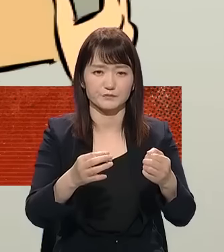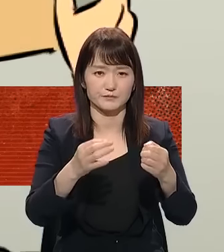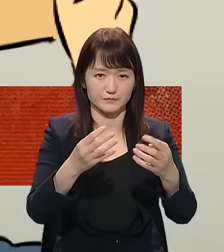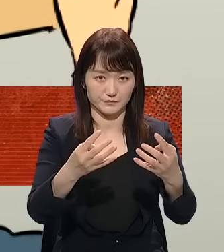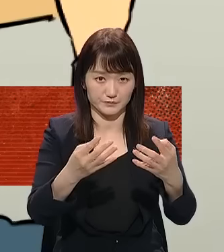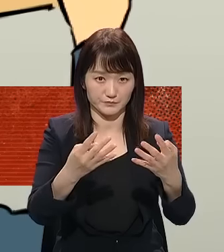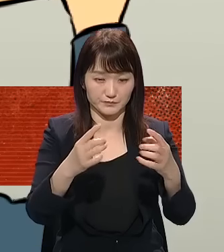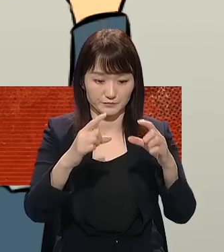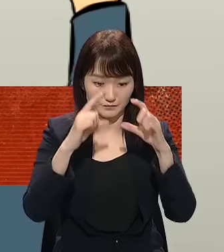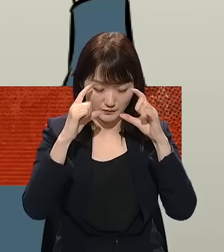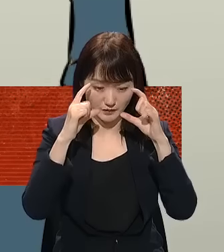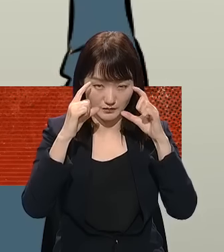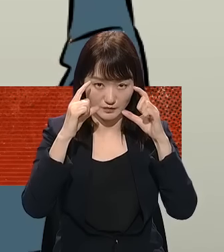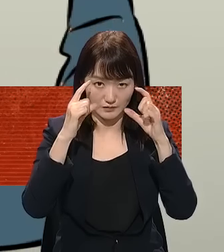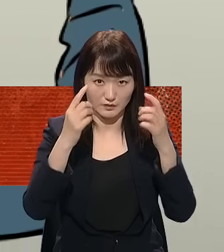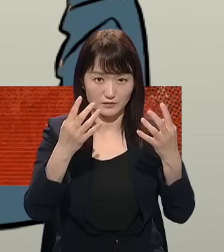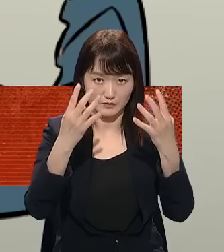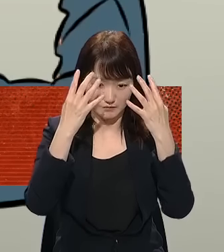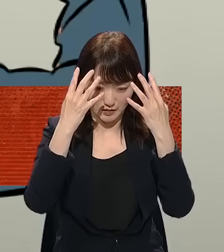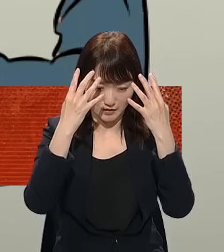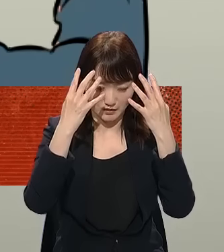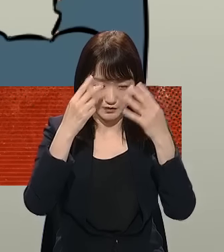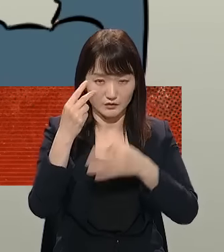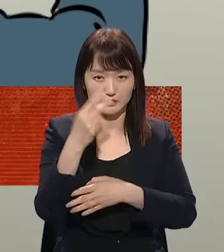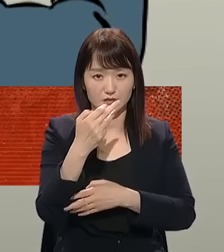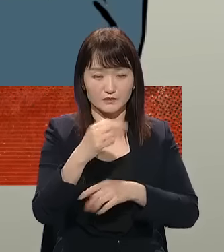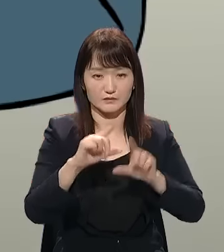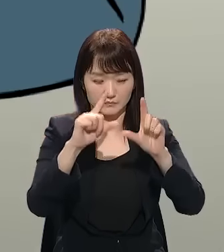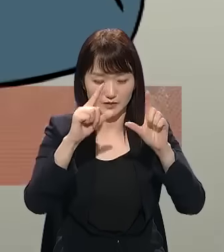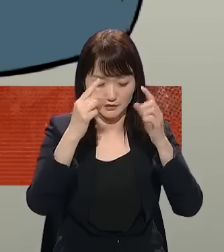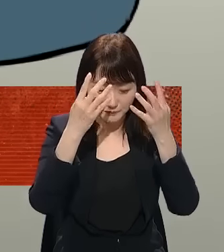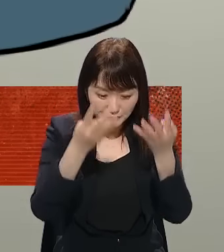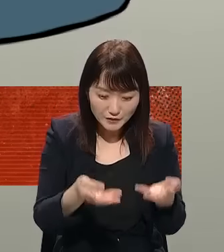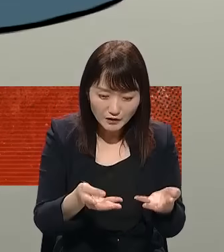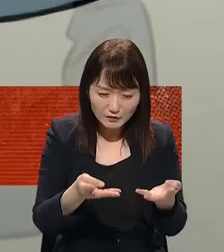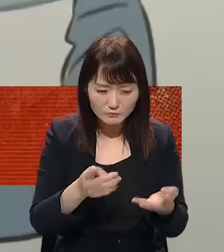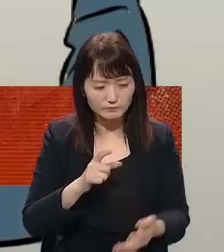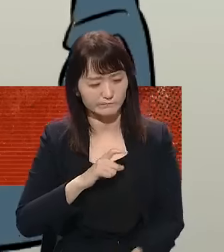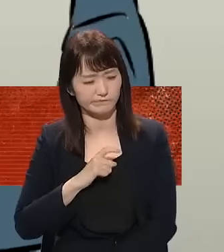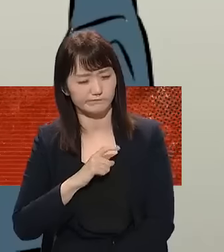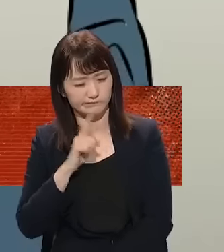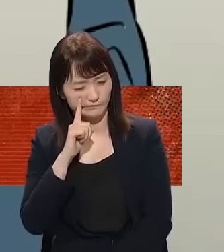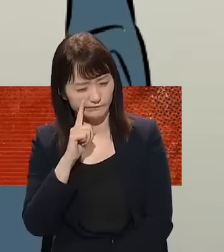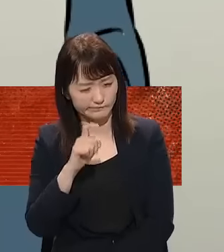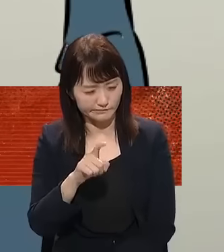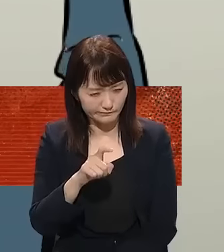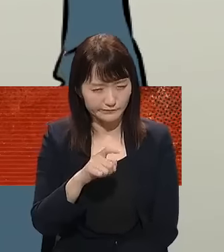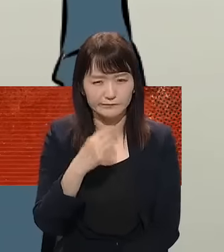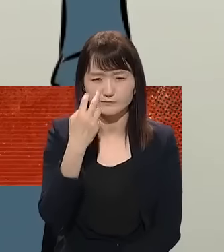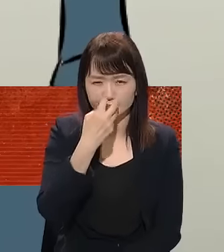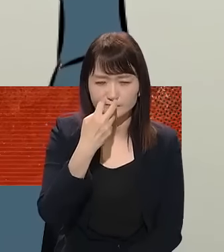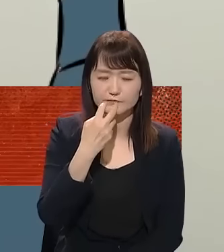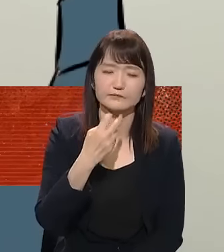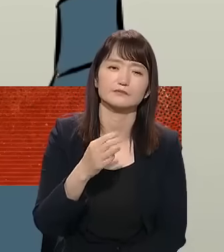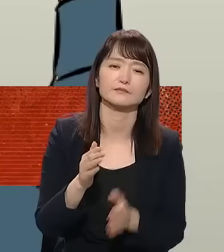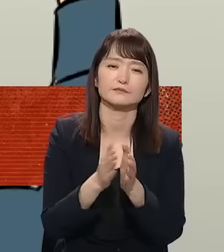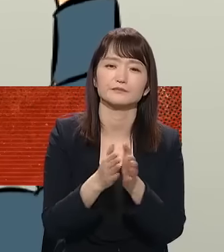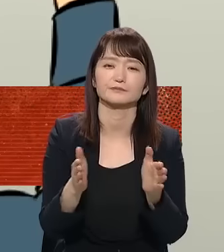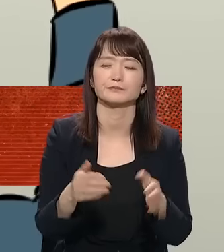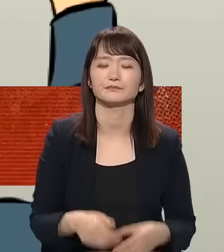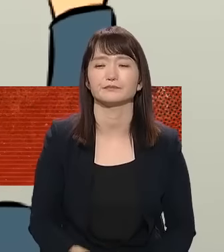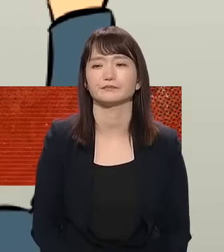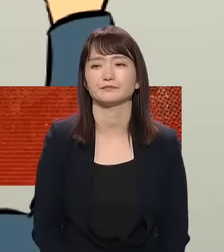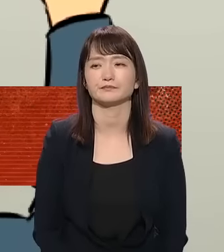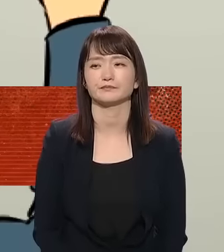가석방된 그런 상황이었다 말이죠 그러니까 아 이거는 뭔가 좀 그 냄새가 난다라고 해서 수사를 하게 됩니다 자